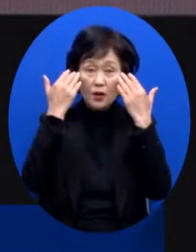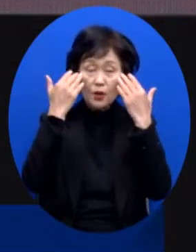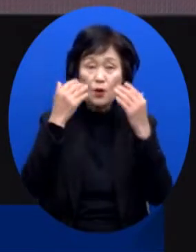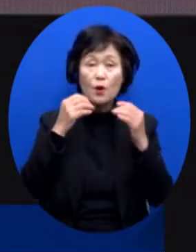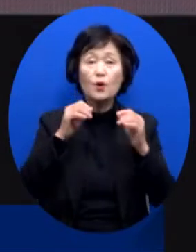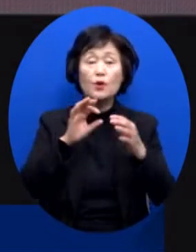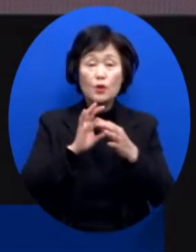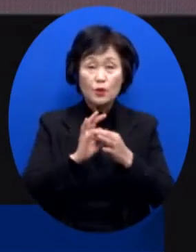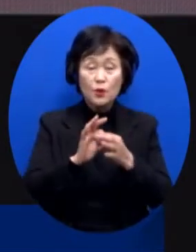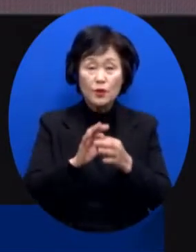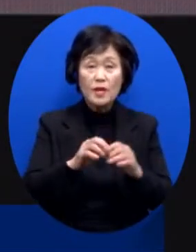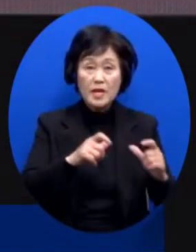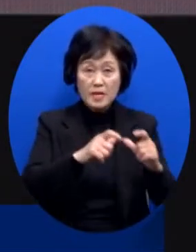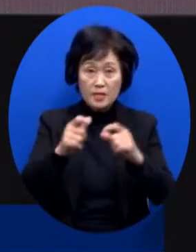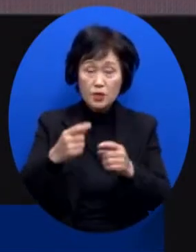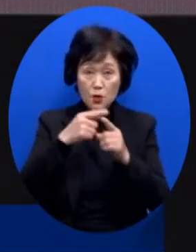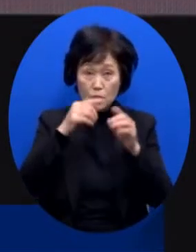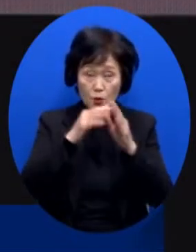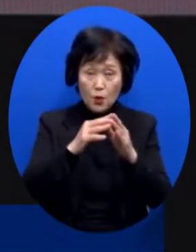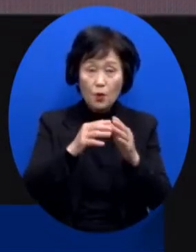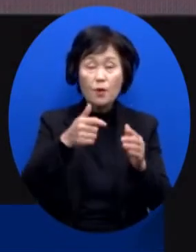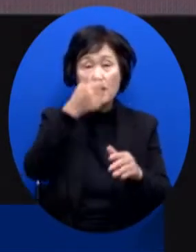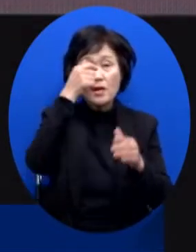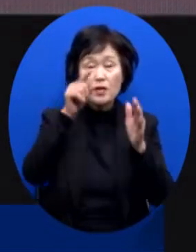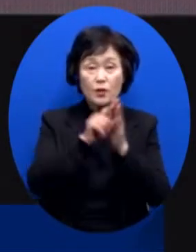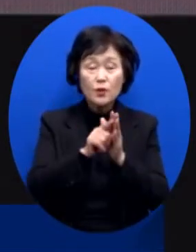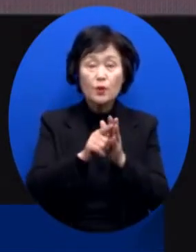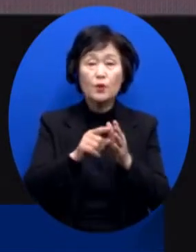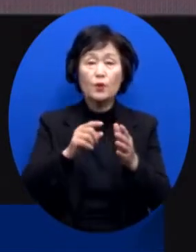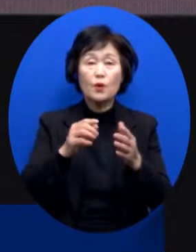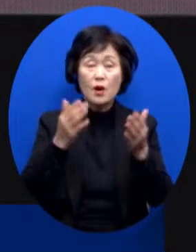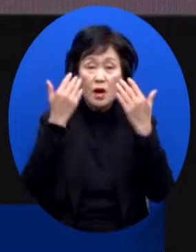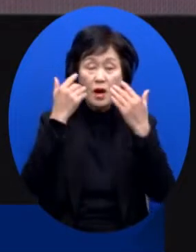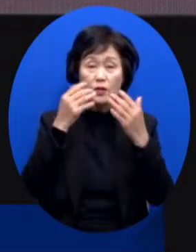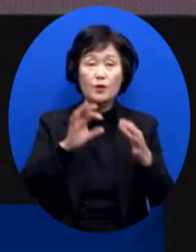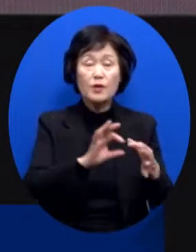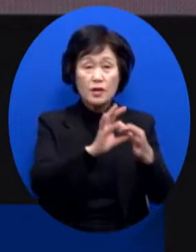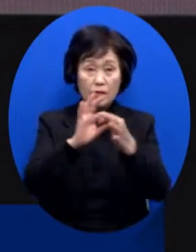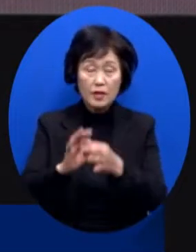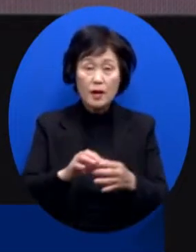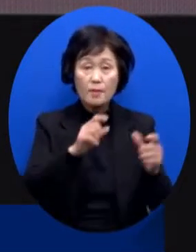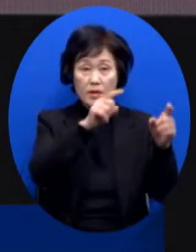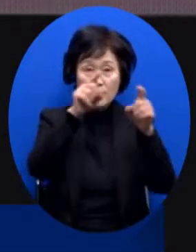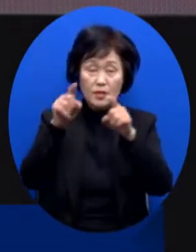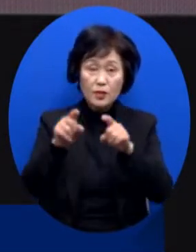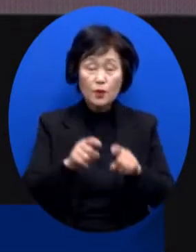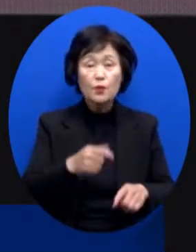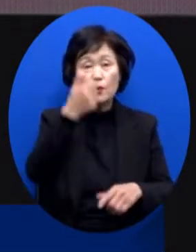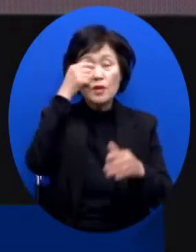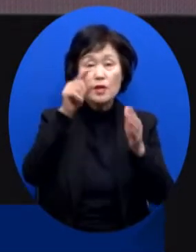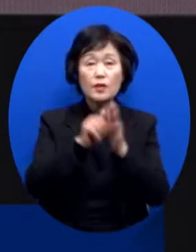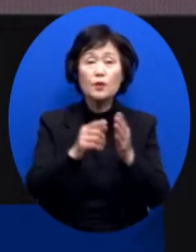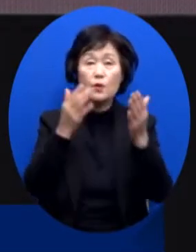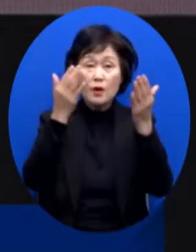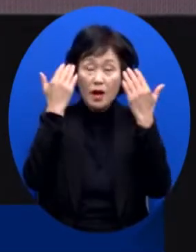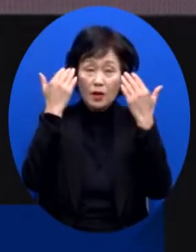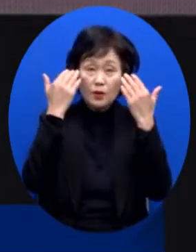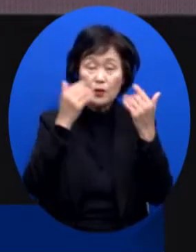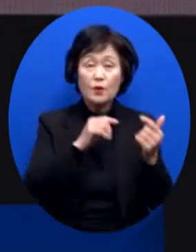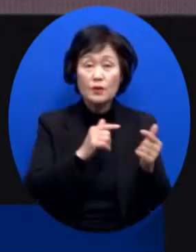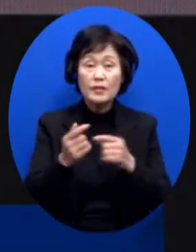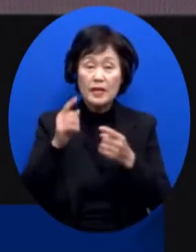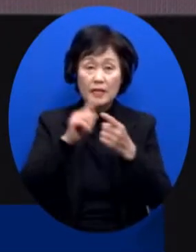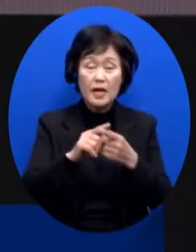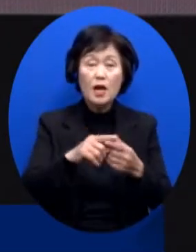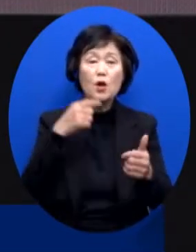지역 교회와 기독교 학교를 연결했고 전국의 기독교 학교가 주어진 조 육적